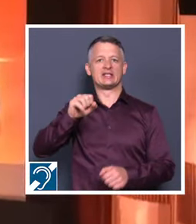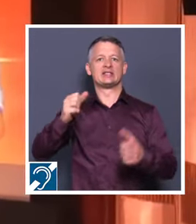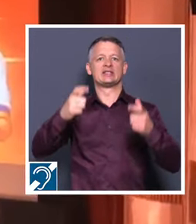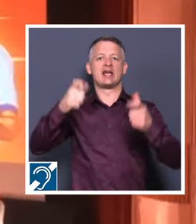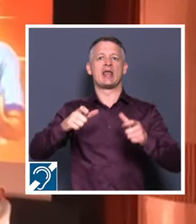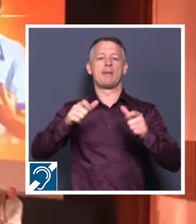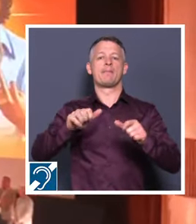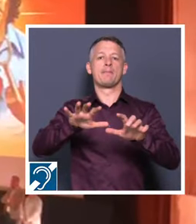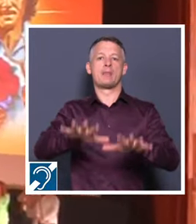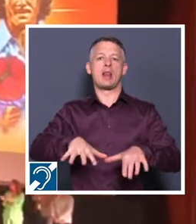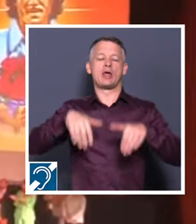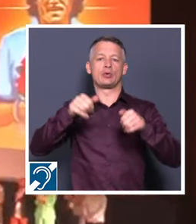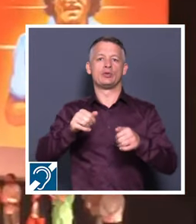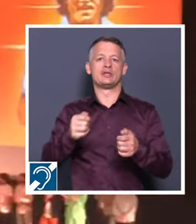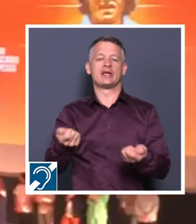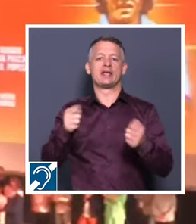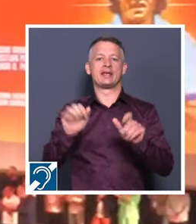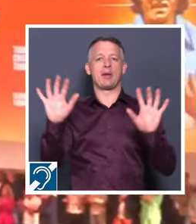publicului.